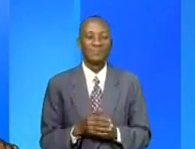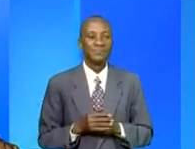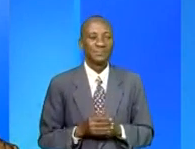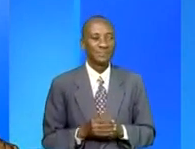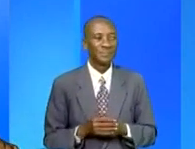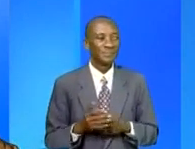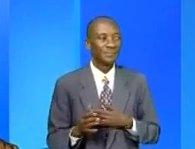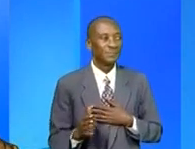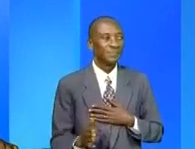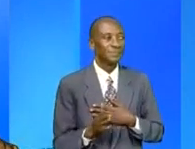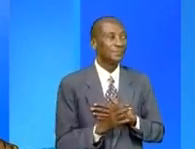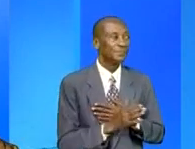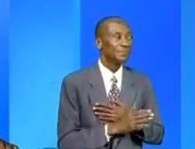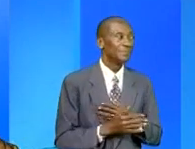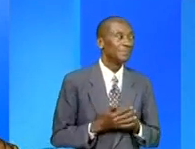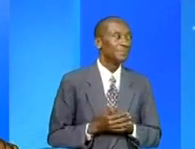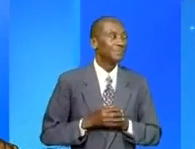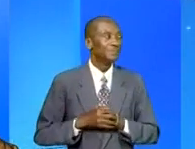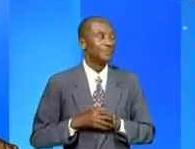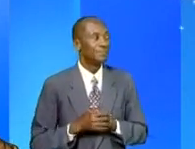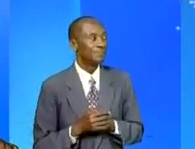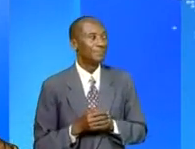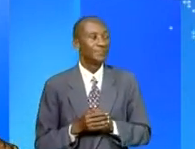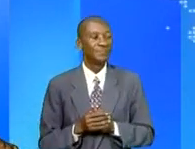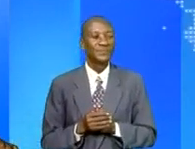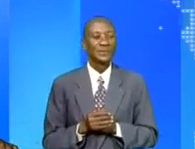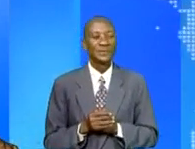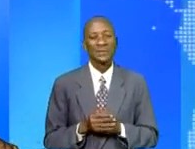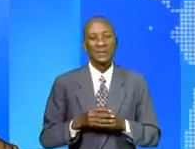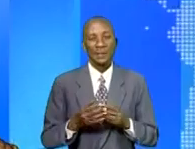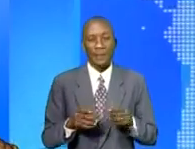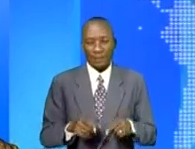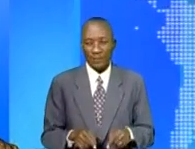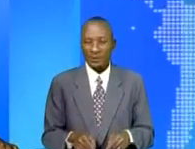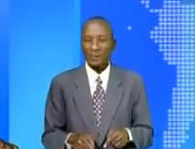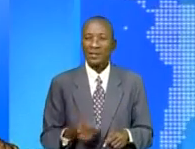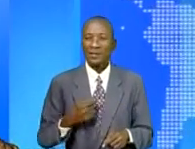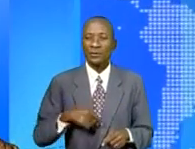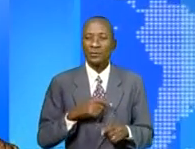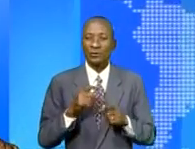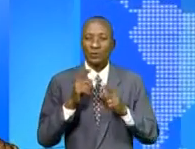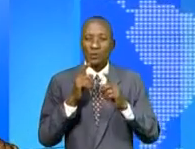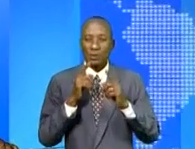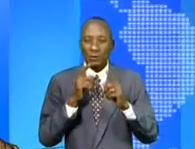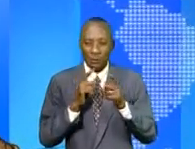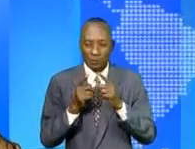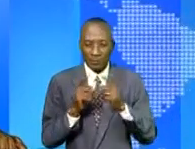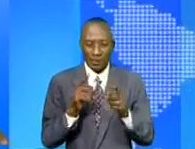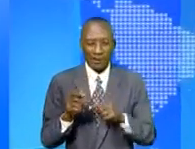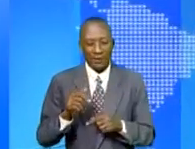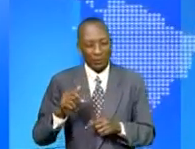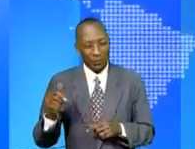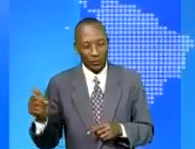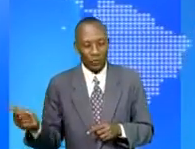C'est une nouvelle qui concerne les étudiants de l'Institut supérieur de technique médicale de Kolwezi. Ces derniers ont été honorés par